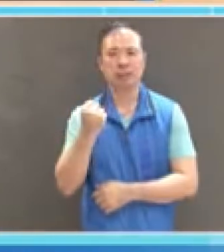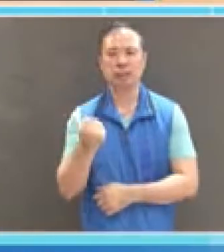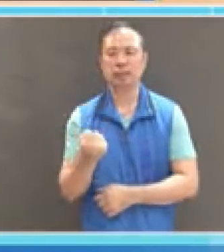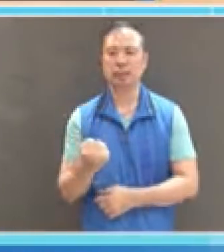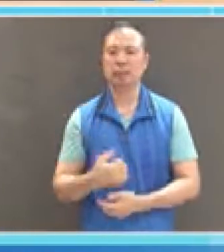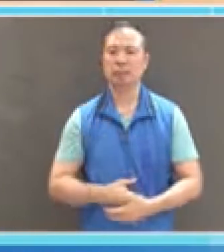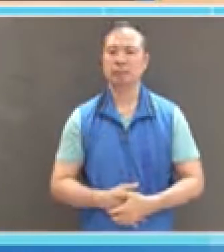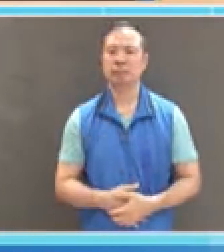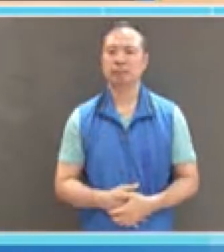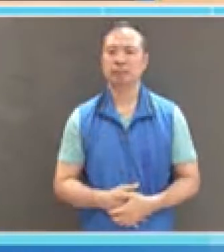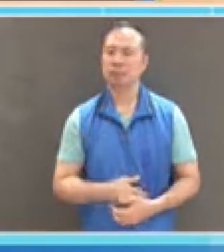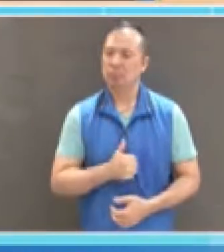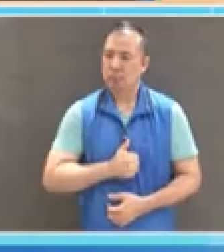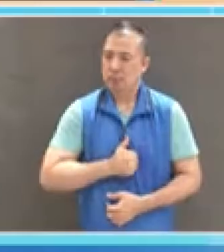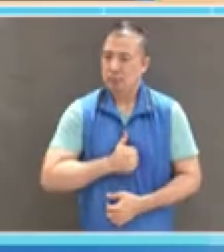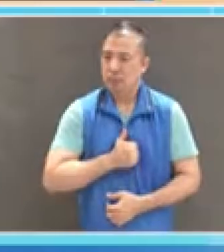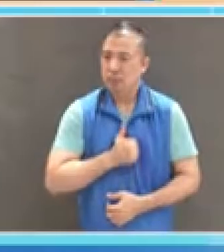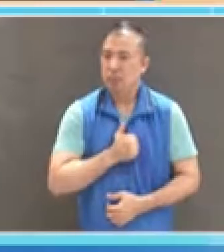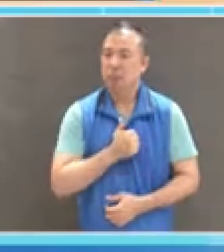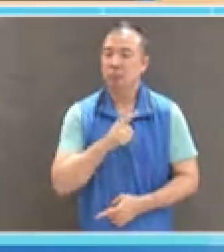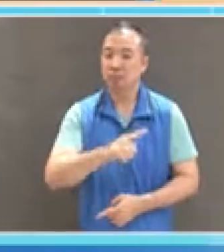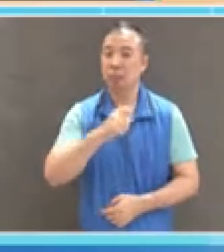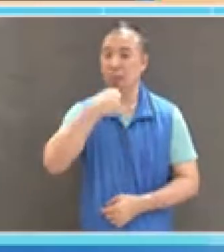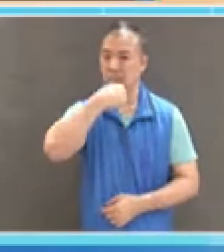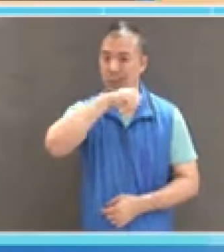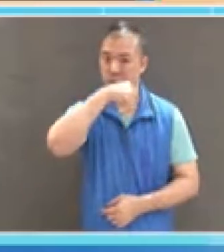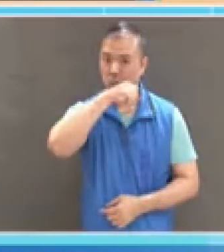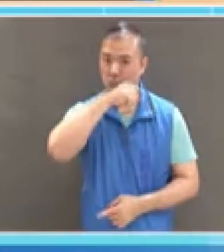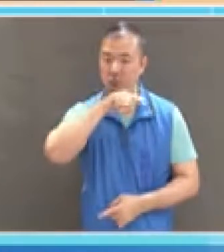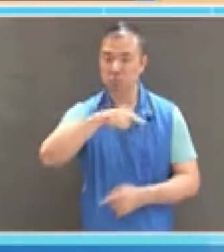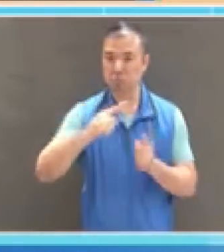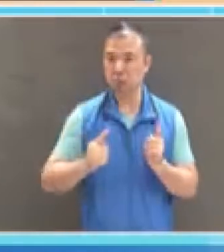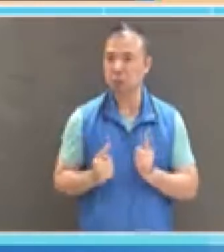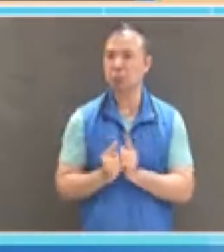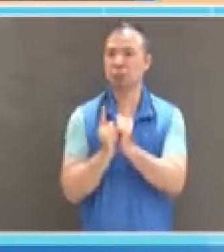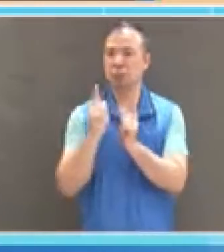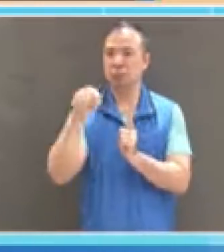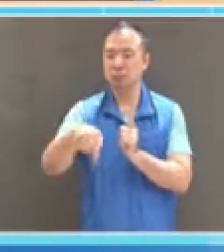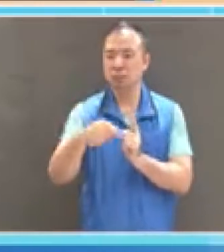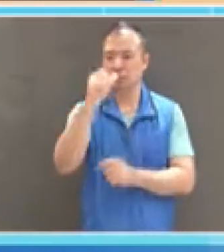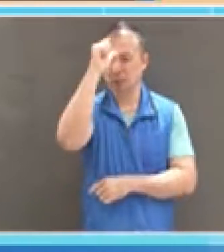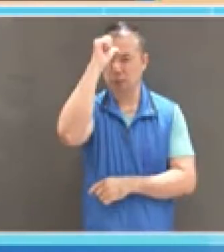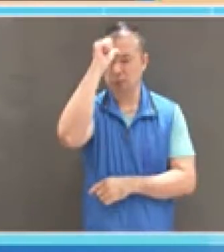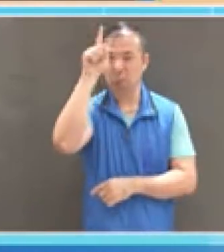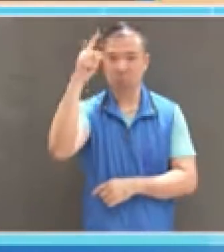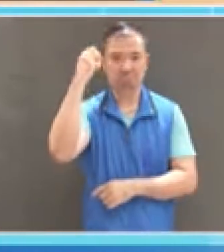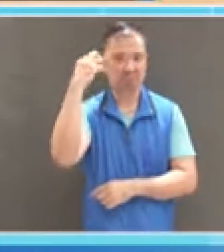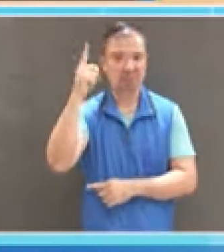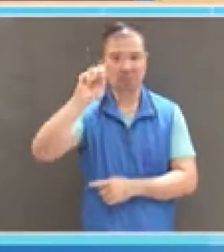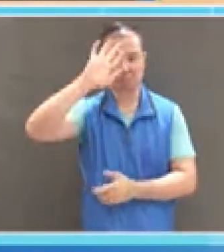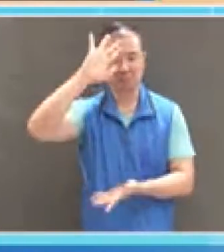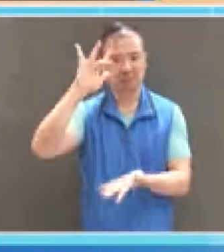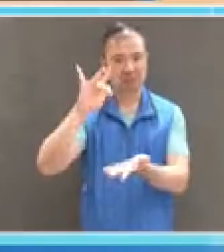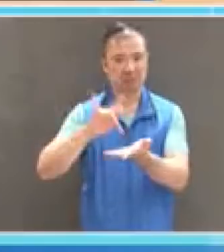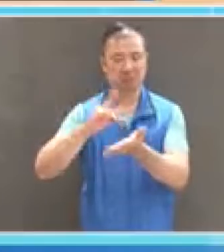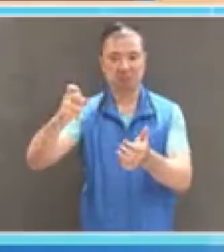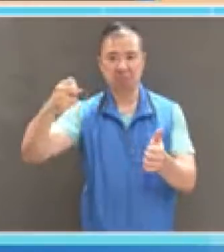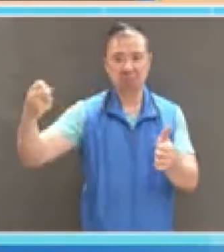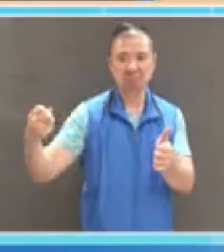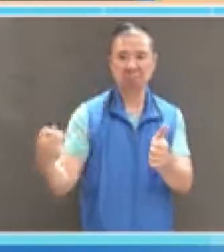真正台湾德尔塔病毒已经入来到咱台湾，一个到屏